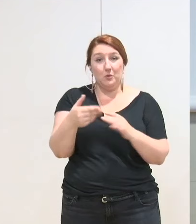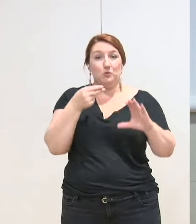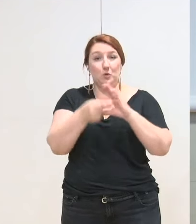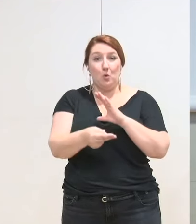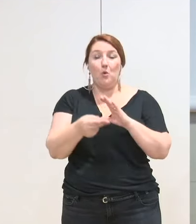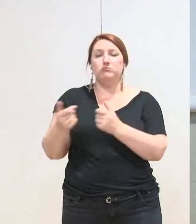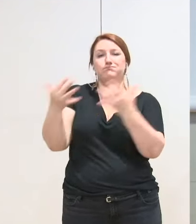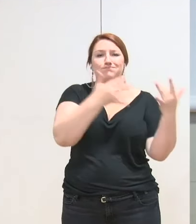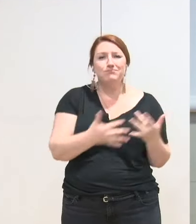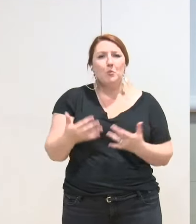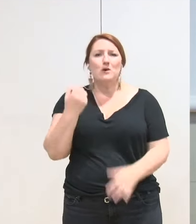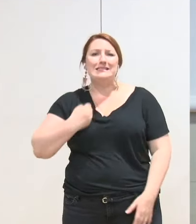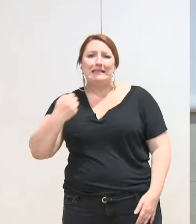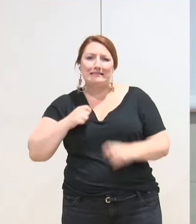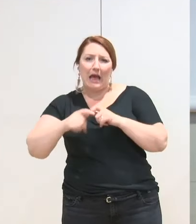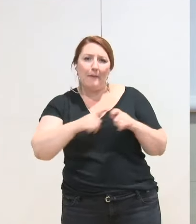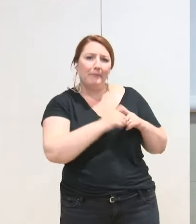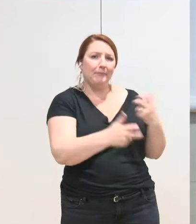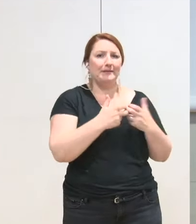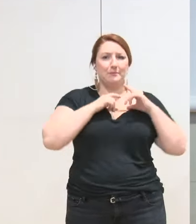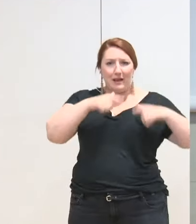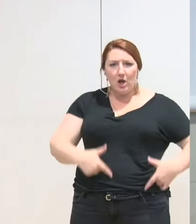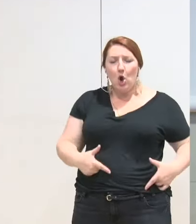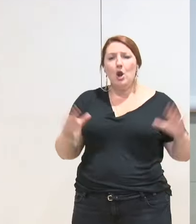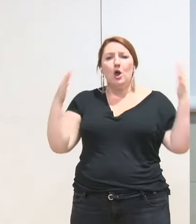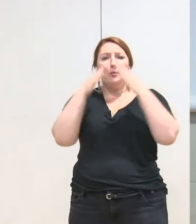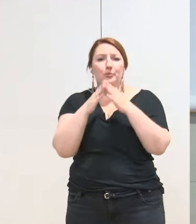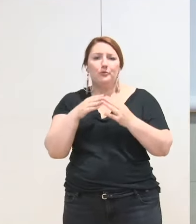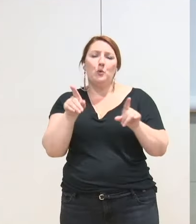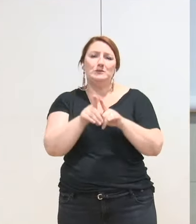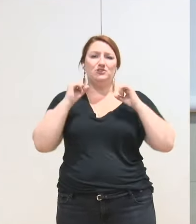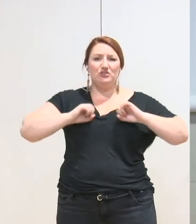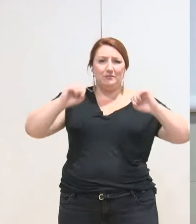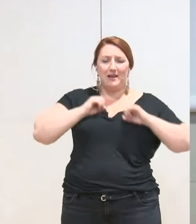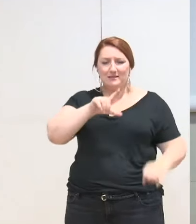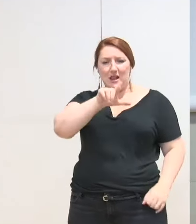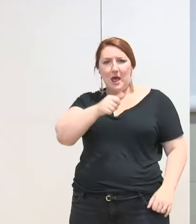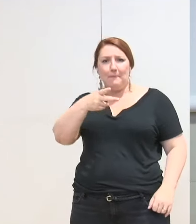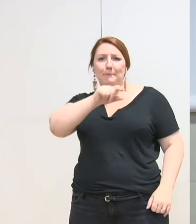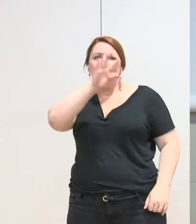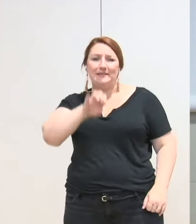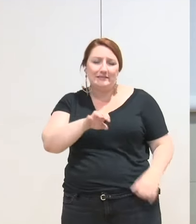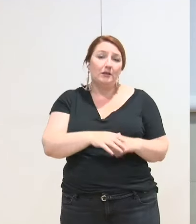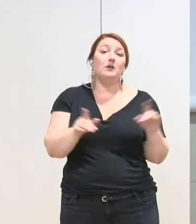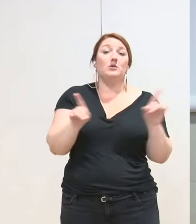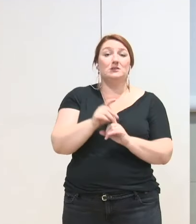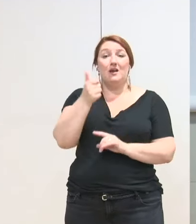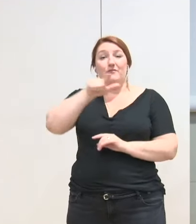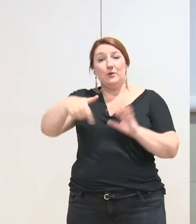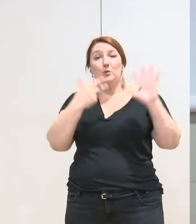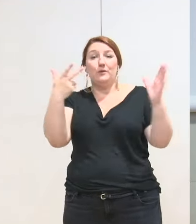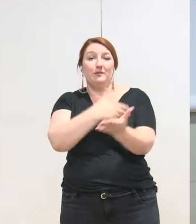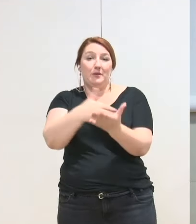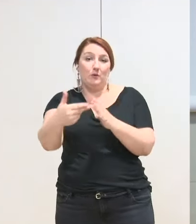sinistre notamment pour l'école des butes et le gymnase de la piste et puis aussi par le reversement de 1,8 million d'euros de